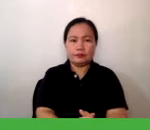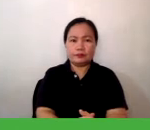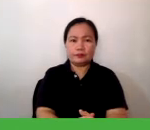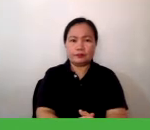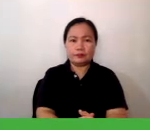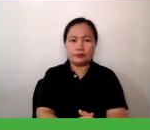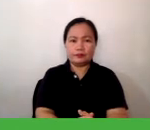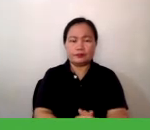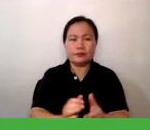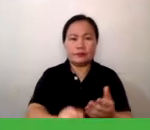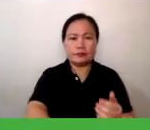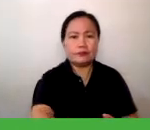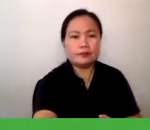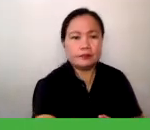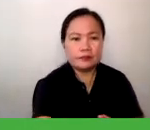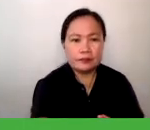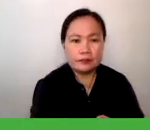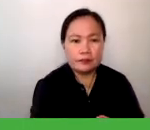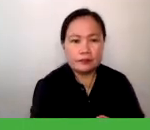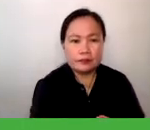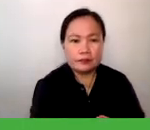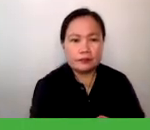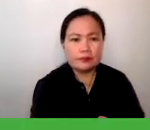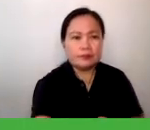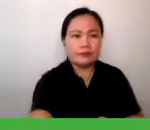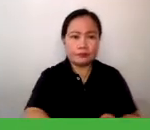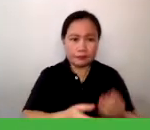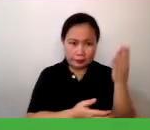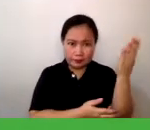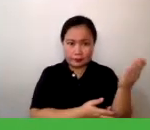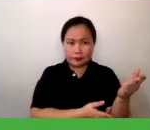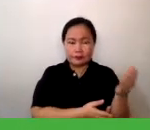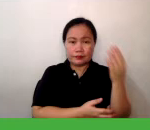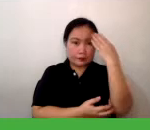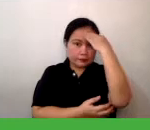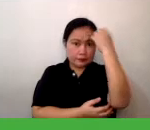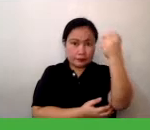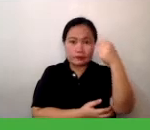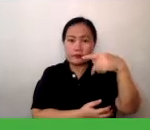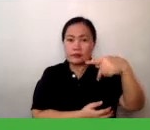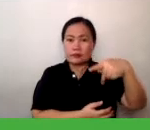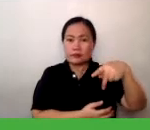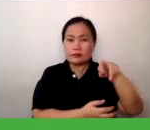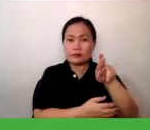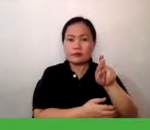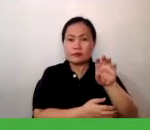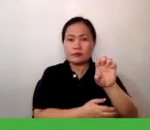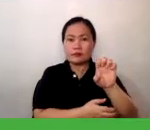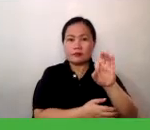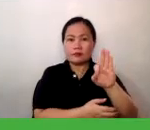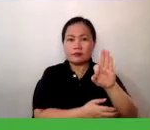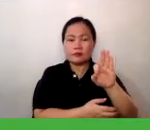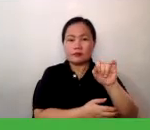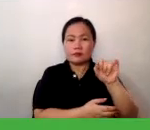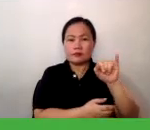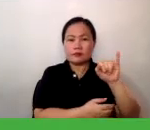So, I have here, so ito nga yung table. So, dapat nga kabisado natin yung mga prefixes. Kasi pag kabisado natin, King